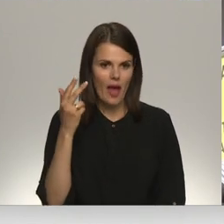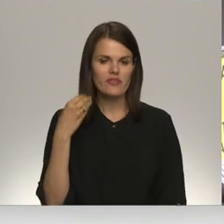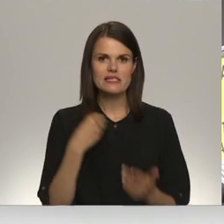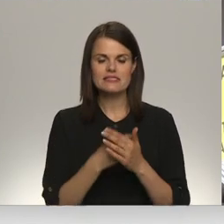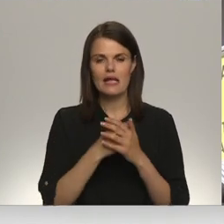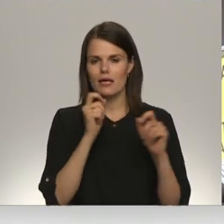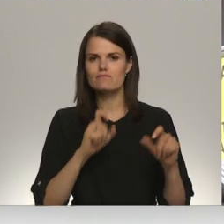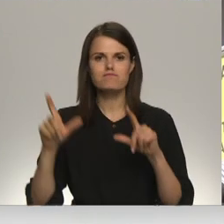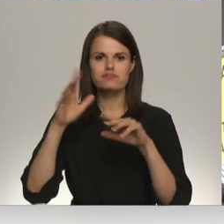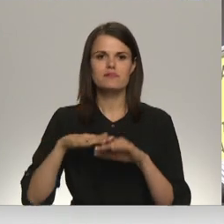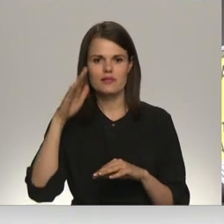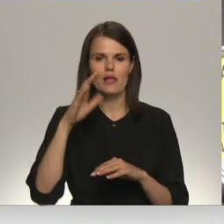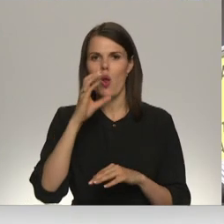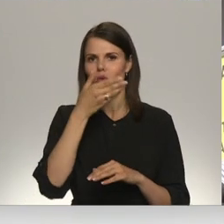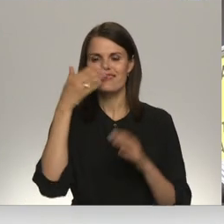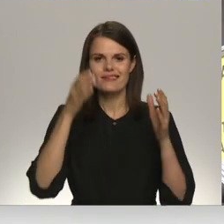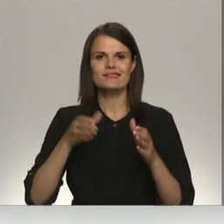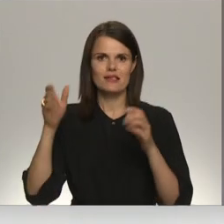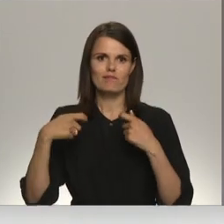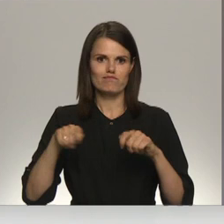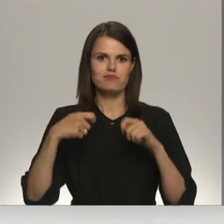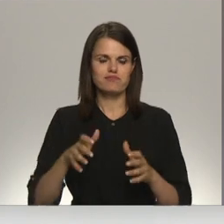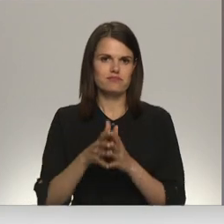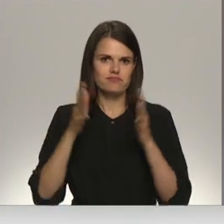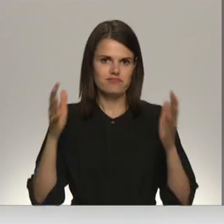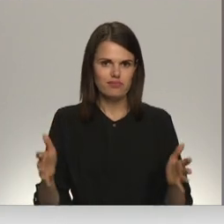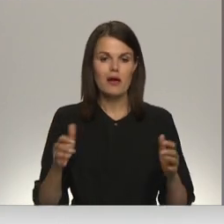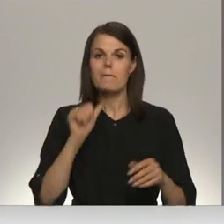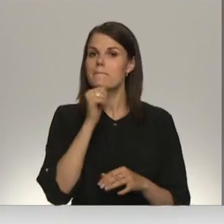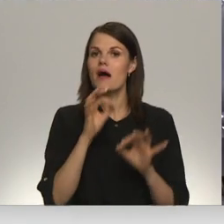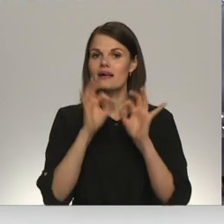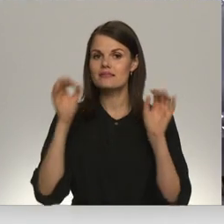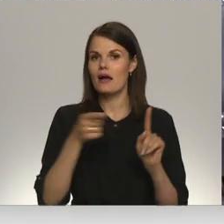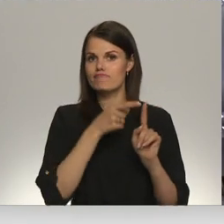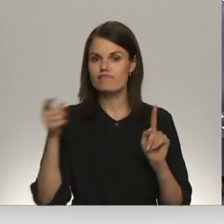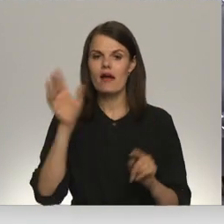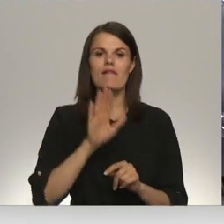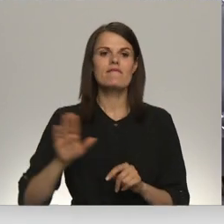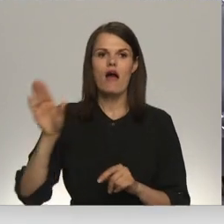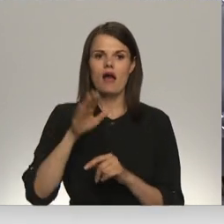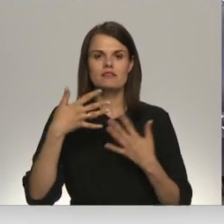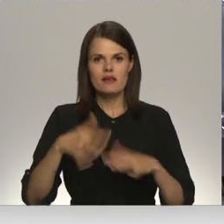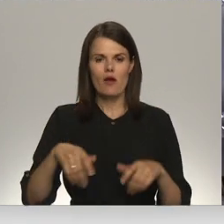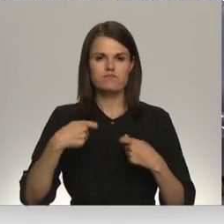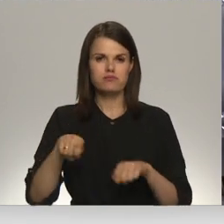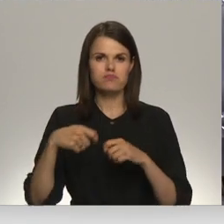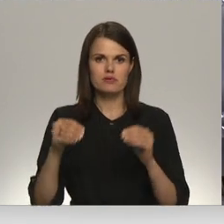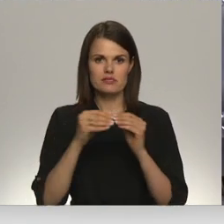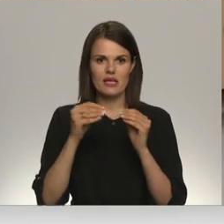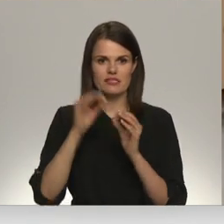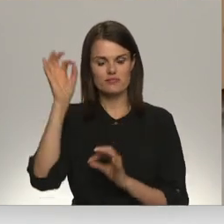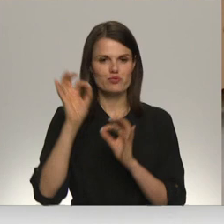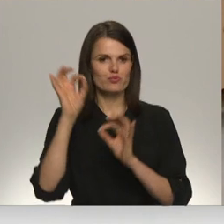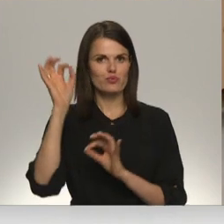veicināja arī ūdens sildītāju pārdošanas apjomus. Tā kopš maija sākuma valstī tie ir pieauguši aptuveni par